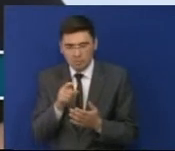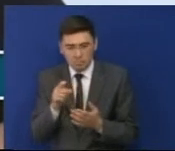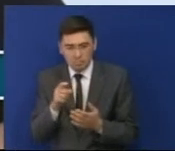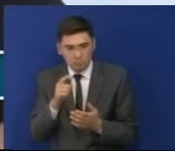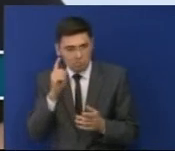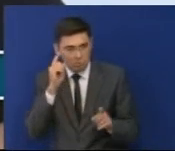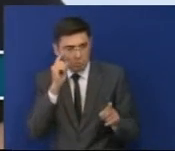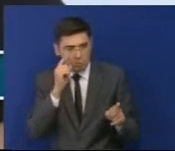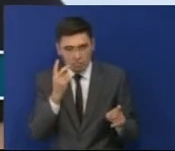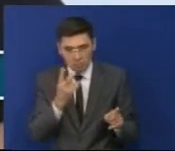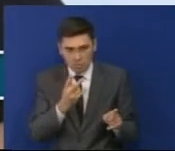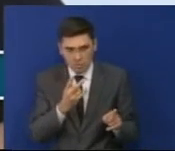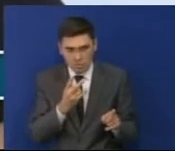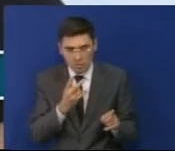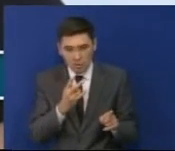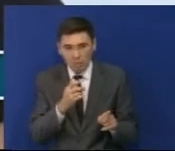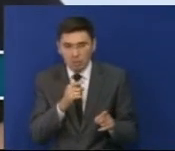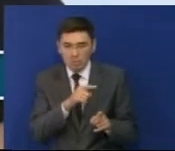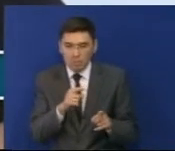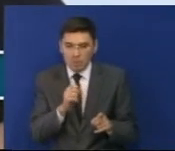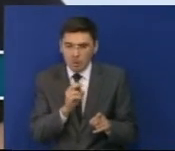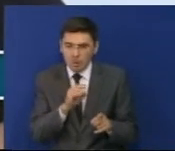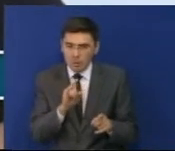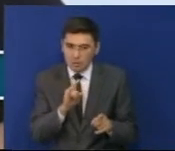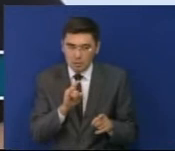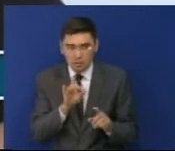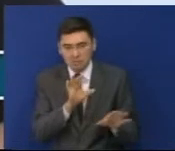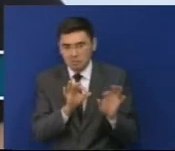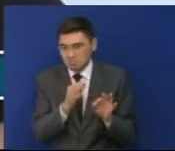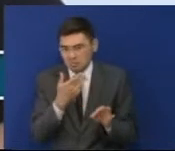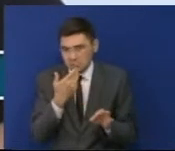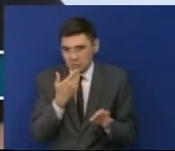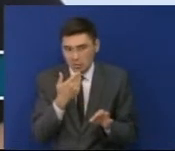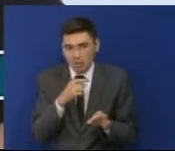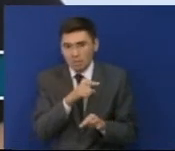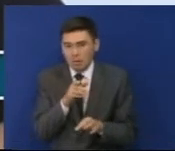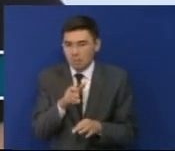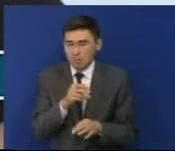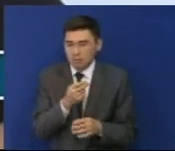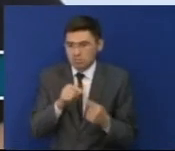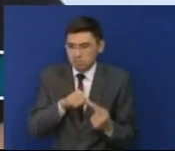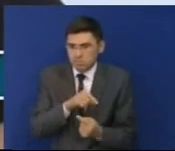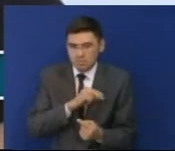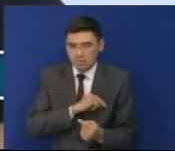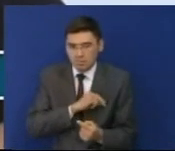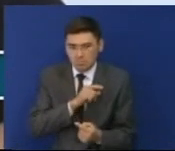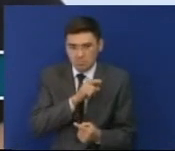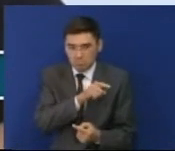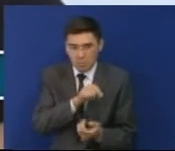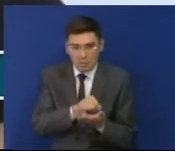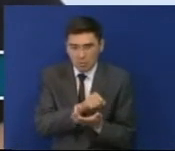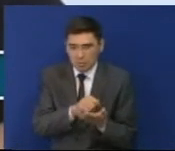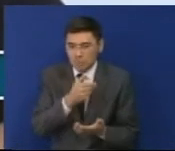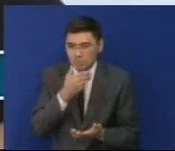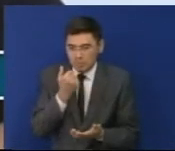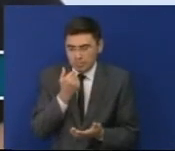Яғни, оларда әдетте үлгілерді іріктеу актілері жоқ және кәсіпкерлік қызметке араласу құқығын реттейтін ешқандай құжаттар жоқ. Қазір әкімшілік